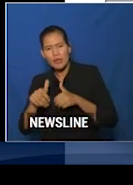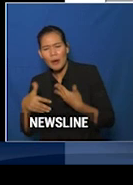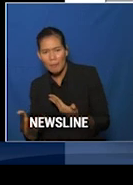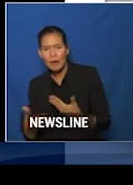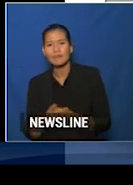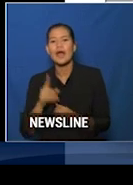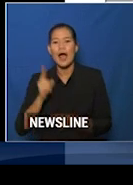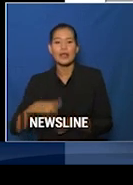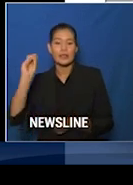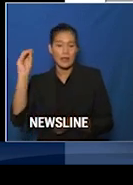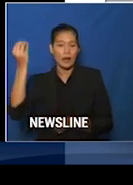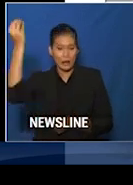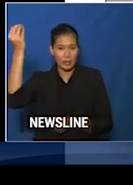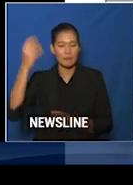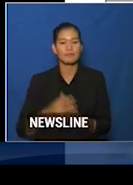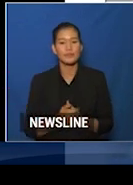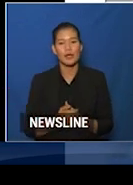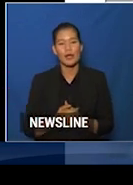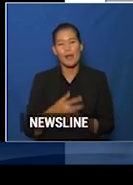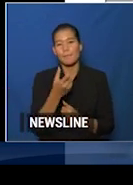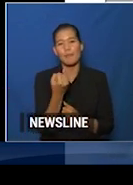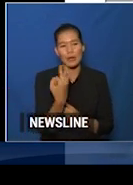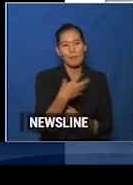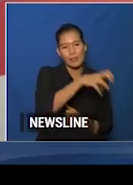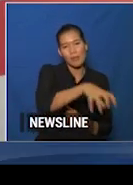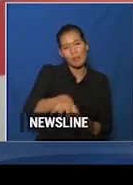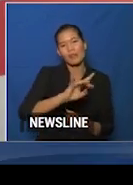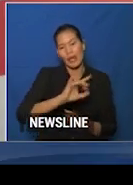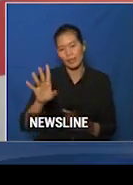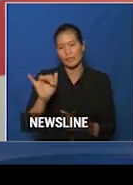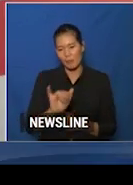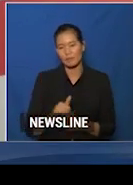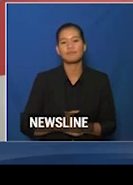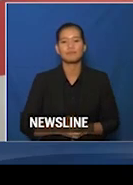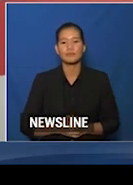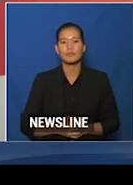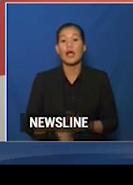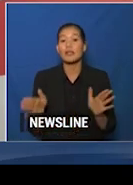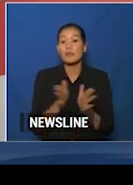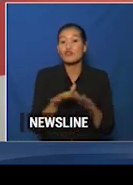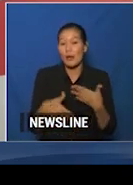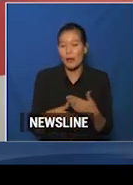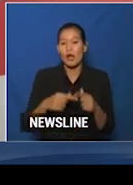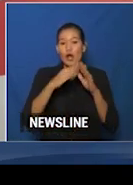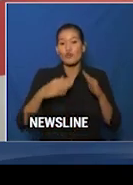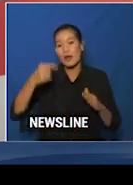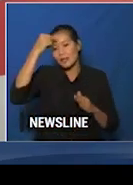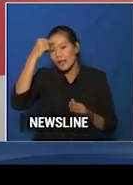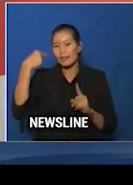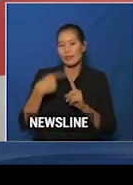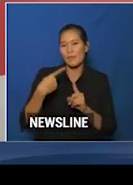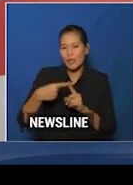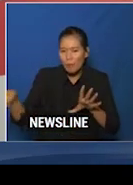Atlet untuk yang di Jakarta Kemudian beberapa hotel yang juga disiapkan termasuk partisipasi rumah sakit swasta